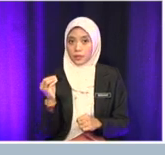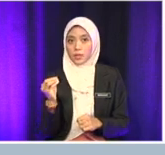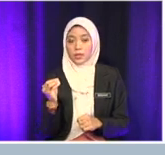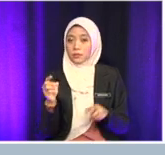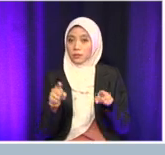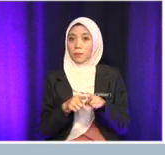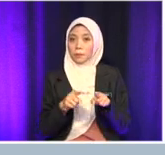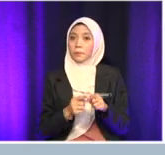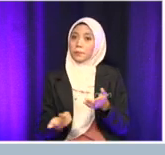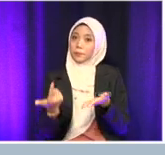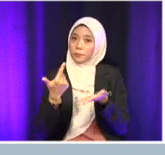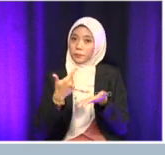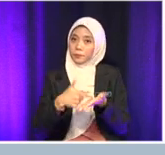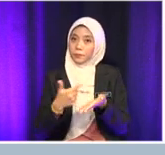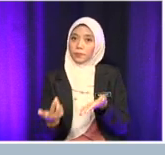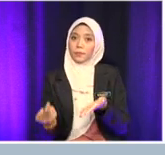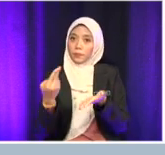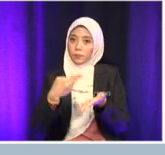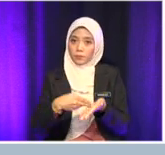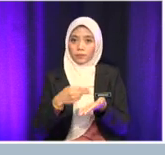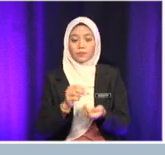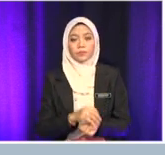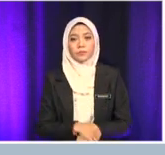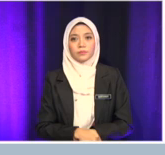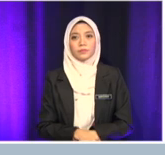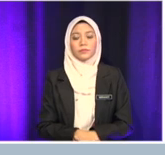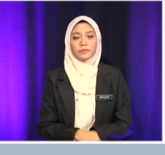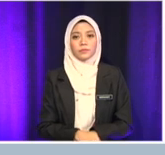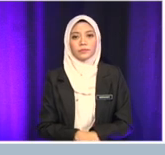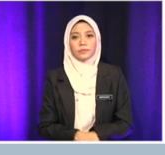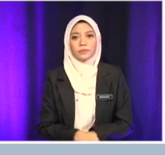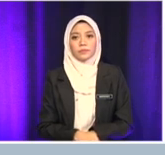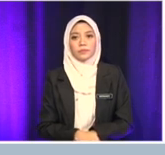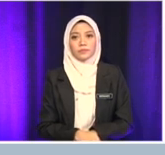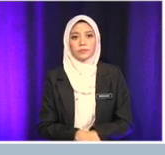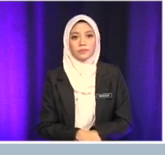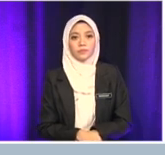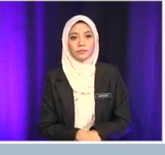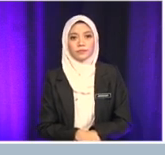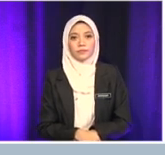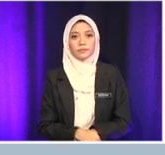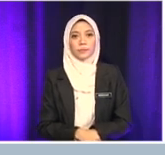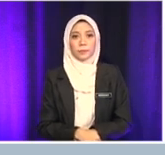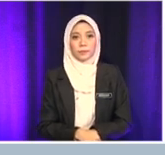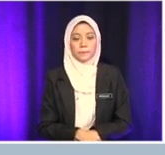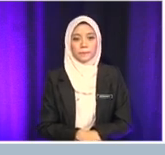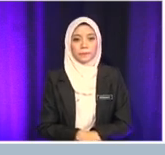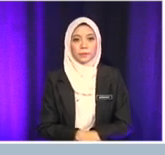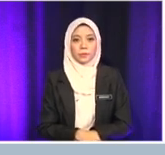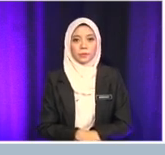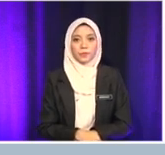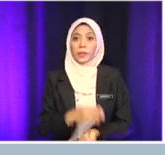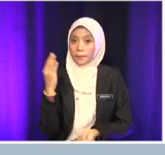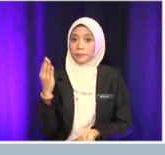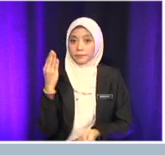seragam diulang je 11 16 21 26 31 36 Oke dan